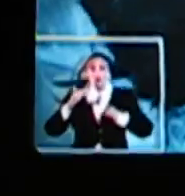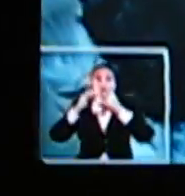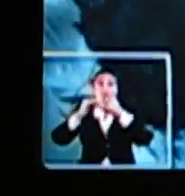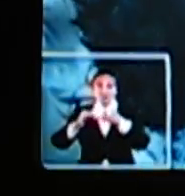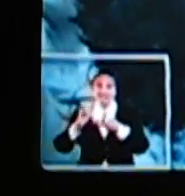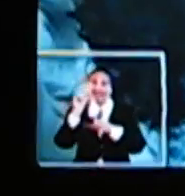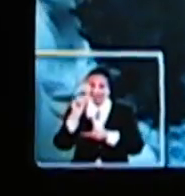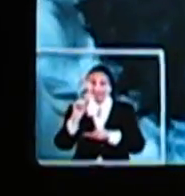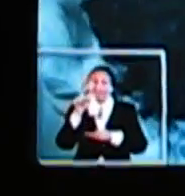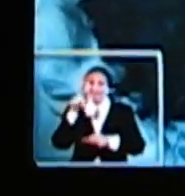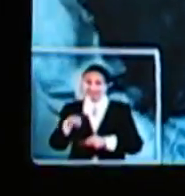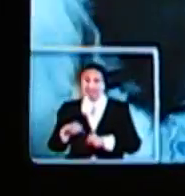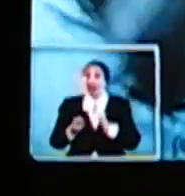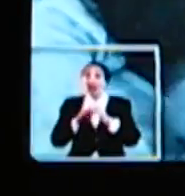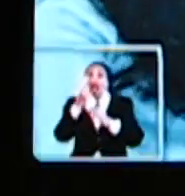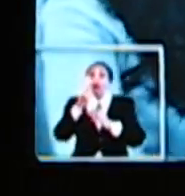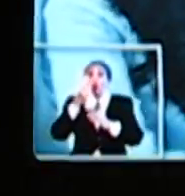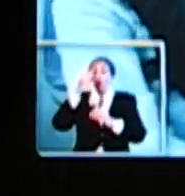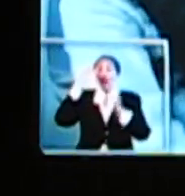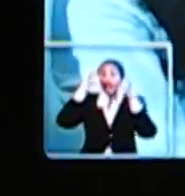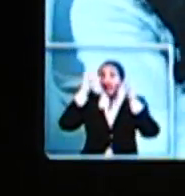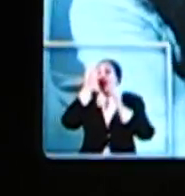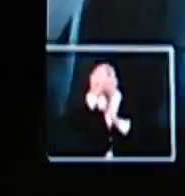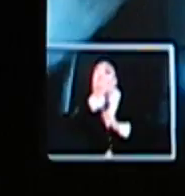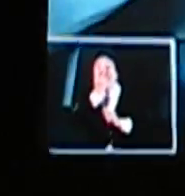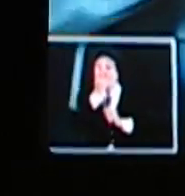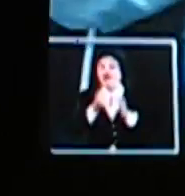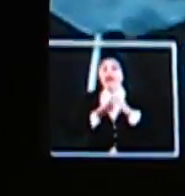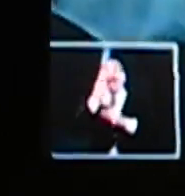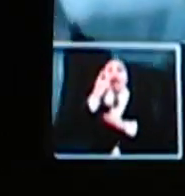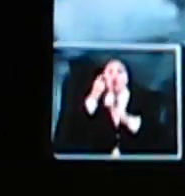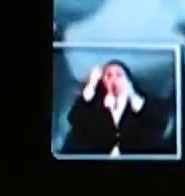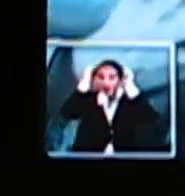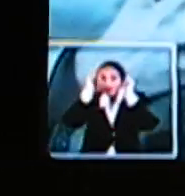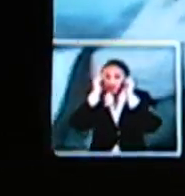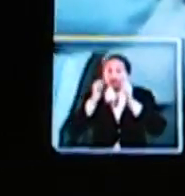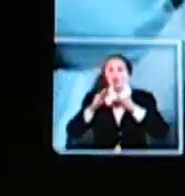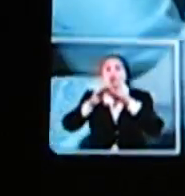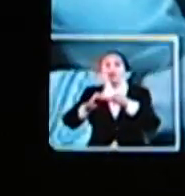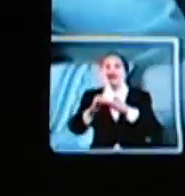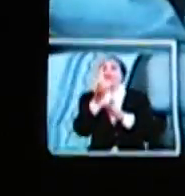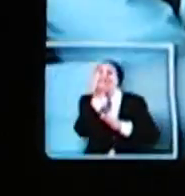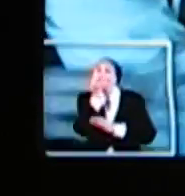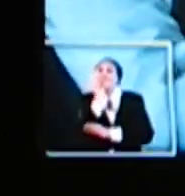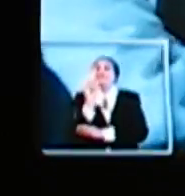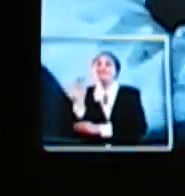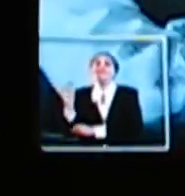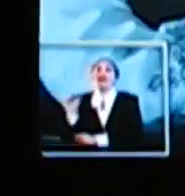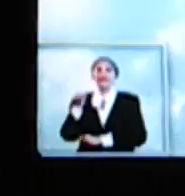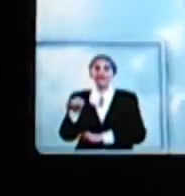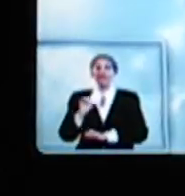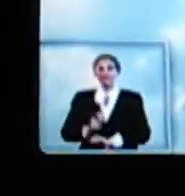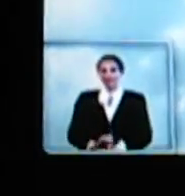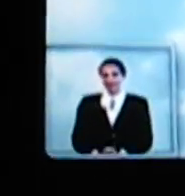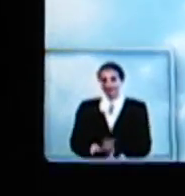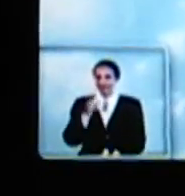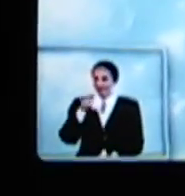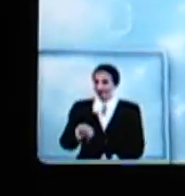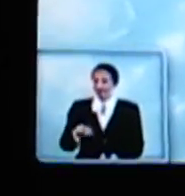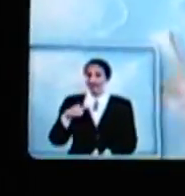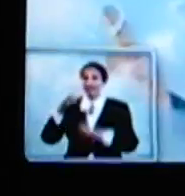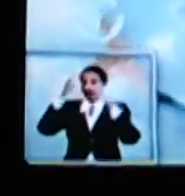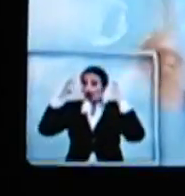المساعدة، ضع القناع الخاص بك أولا ثم ساعد الآخرين على استعماله. إن طوق